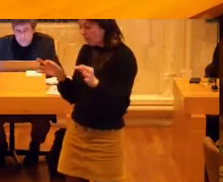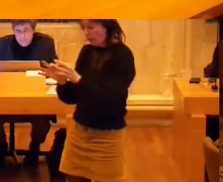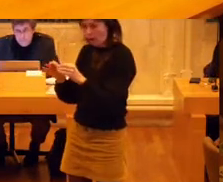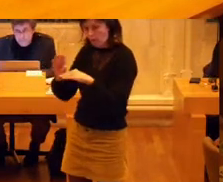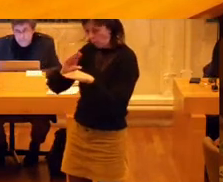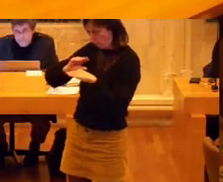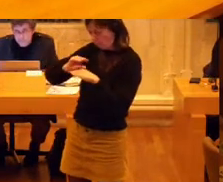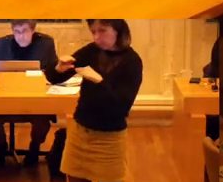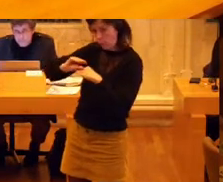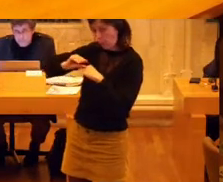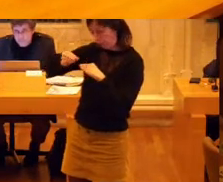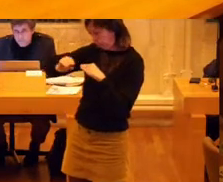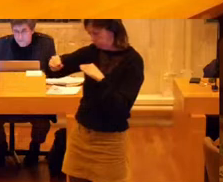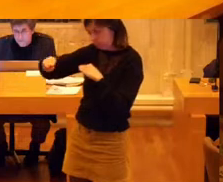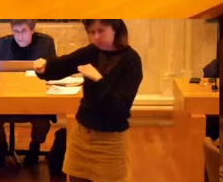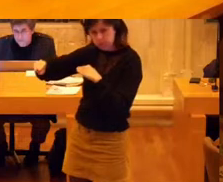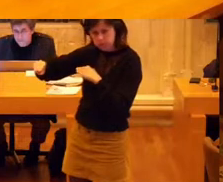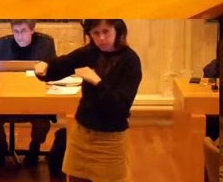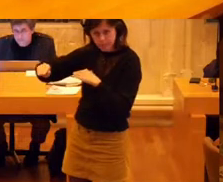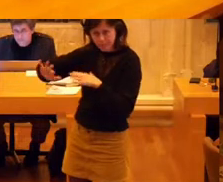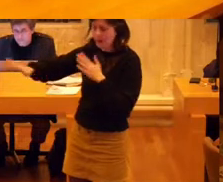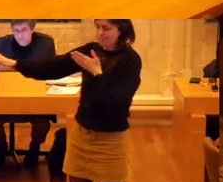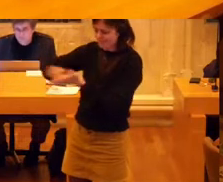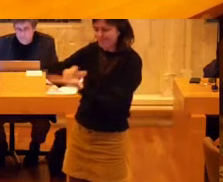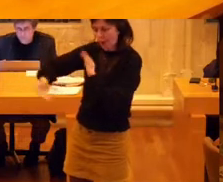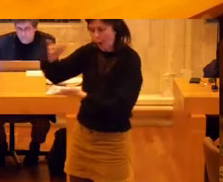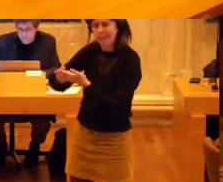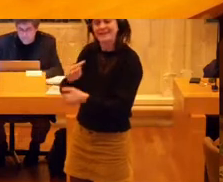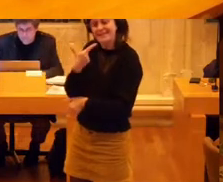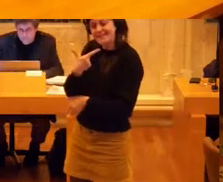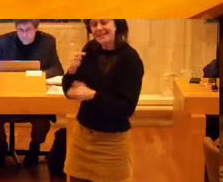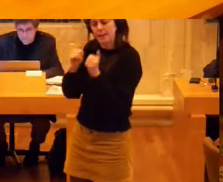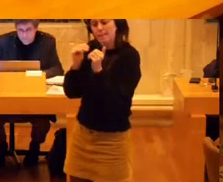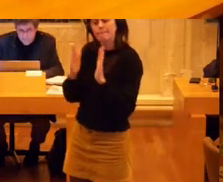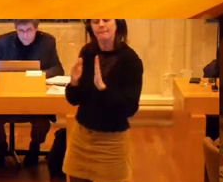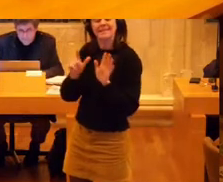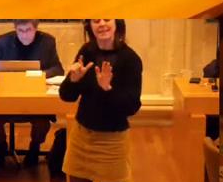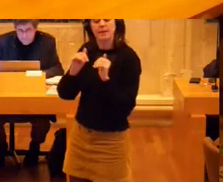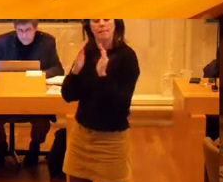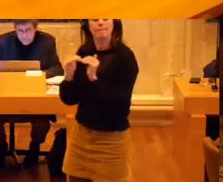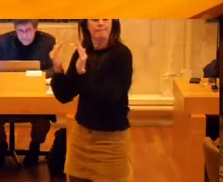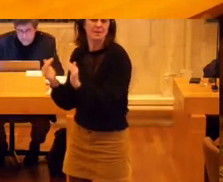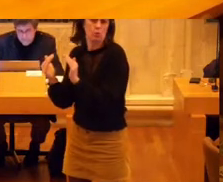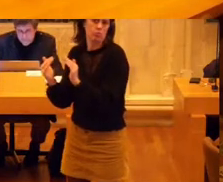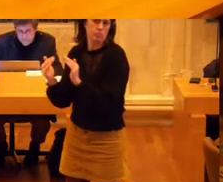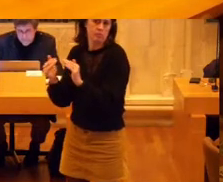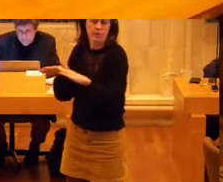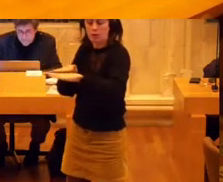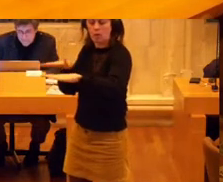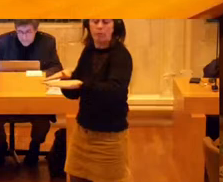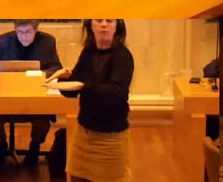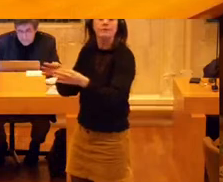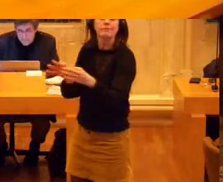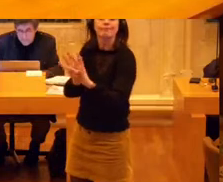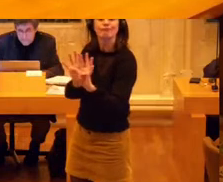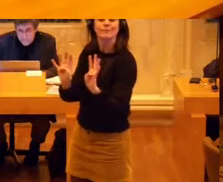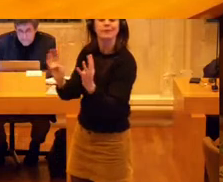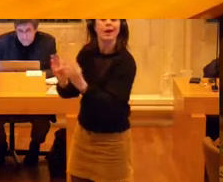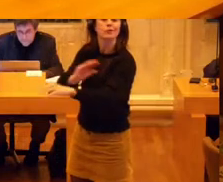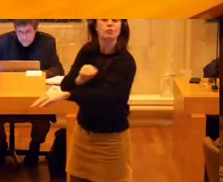effectivement, accueillera les 7 maisons individuelles. Je n'évoque que le City Stade. On aura par ailleurs de l'autre côté de la haie